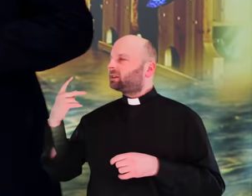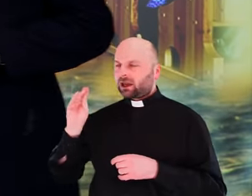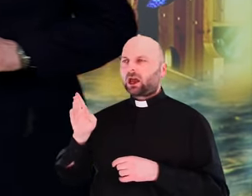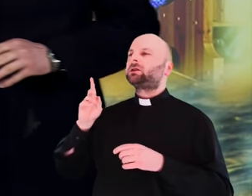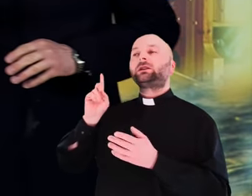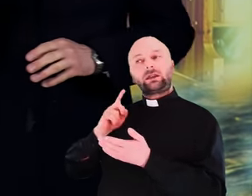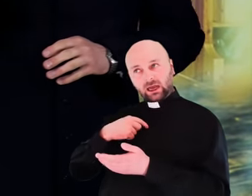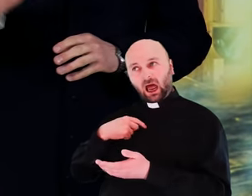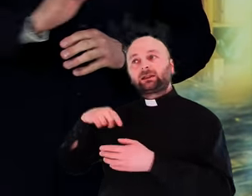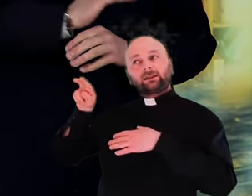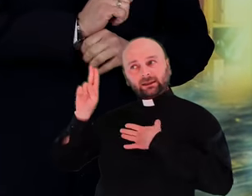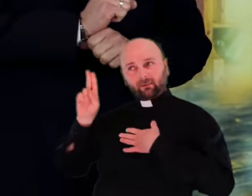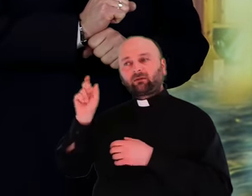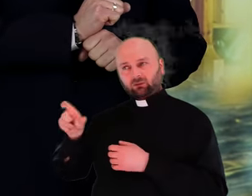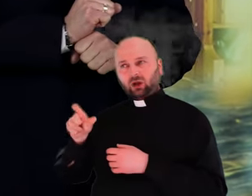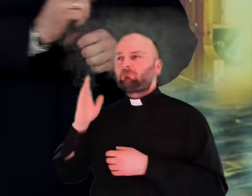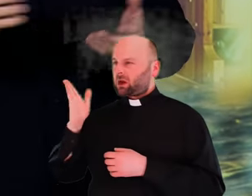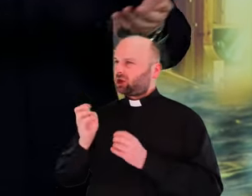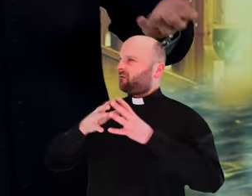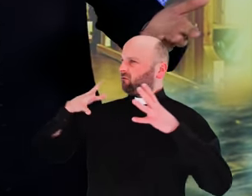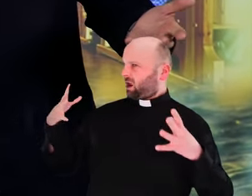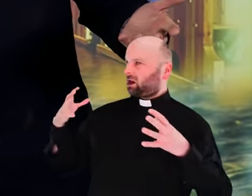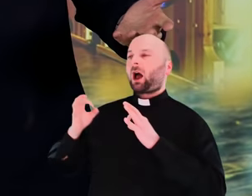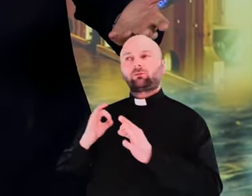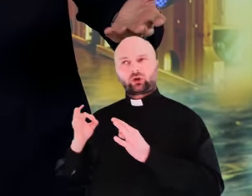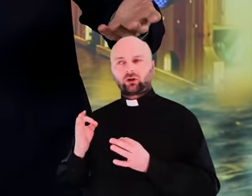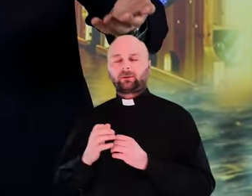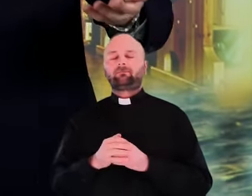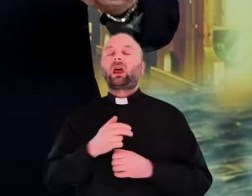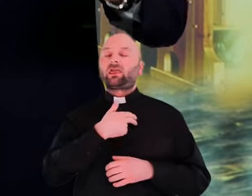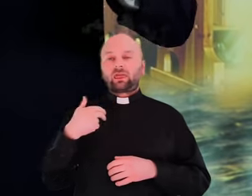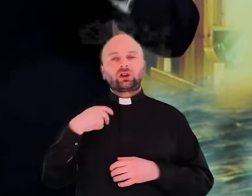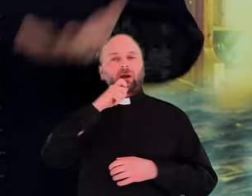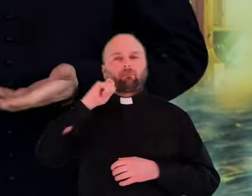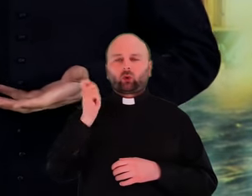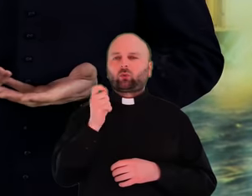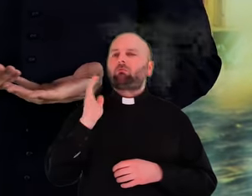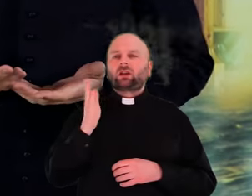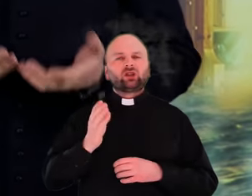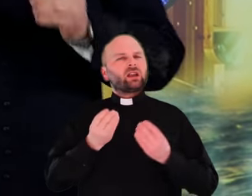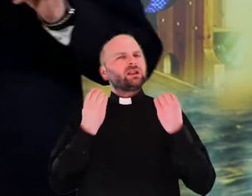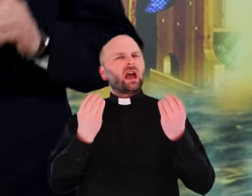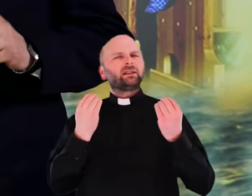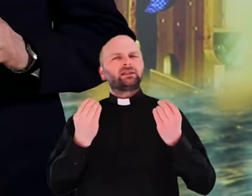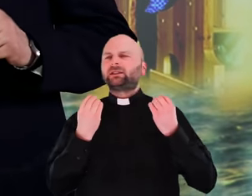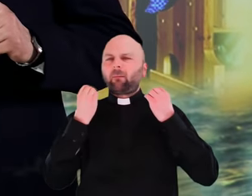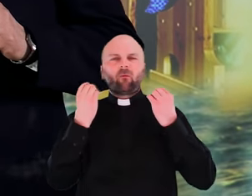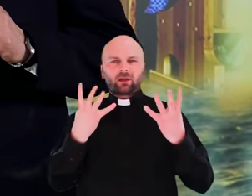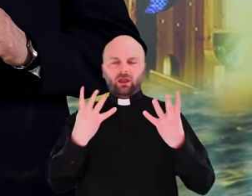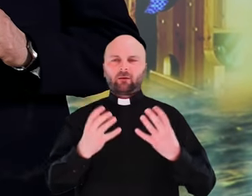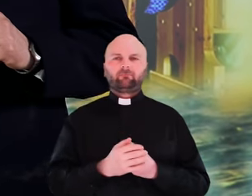Zapewniam cię, że to będzie naprawdę wielka przygoda. Nasza podróż wędrowcem do świtu to będzie niesamowita podróż po